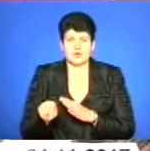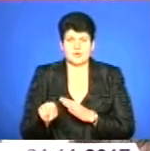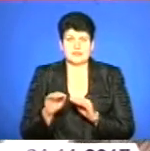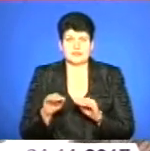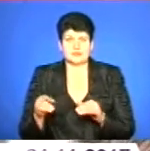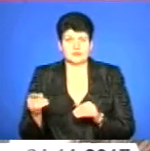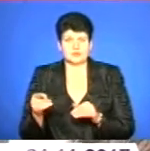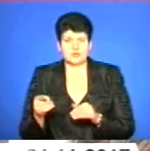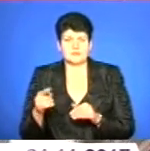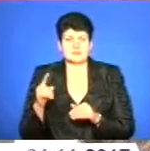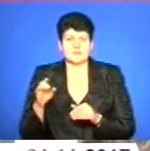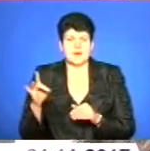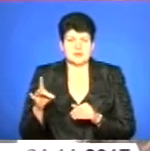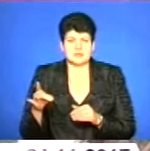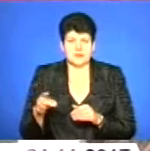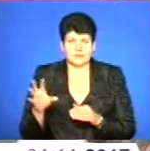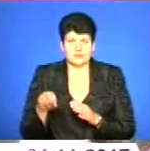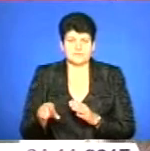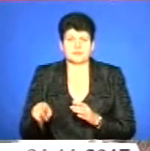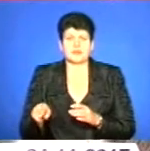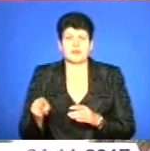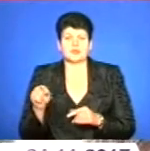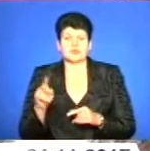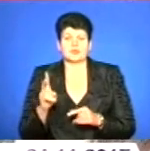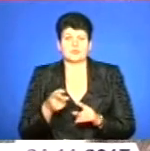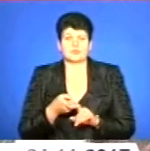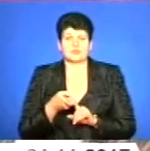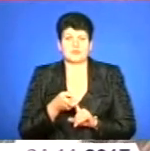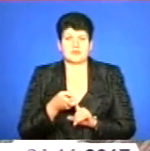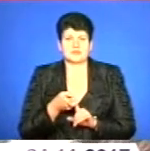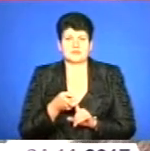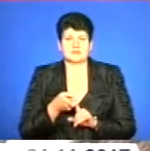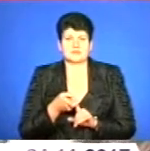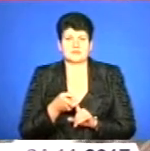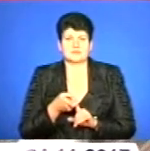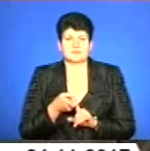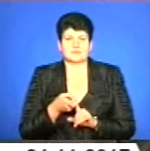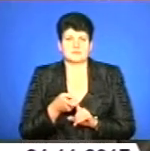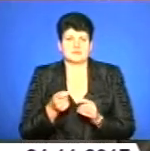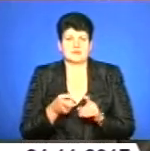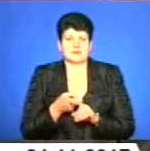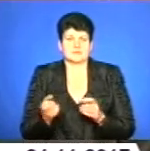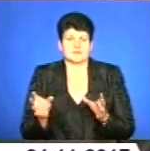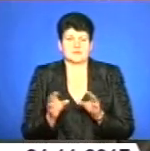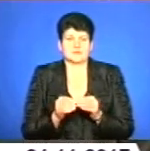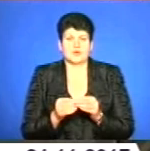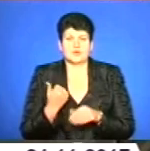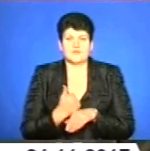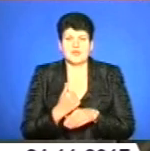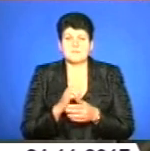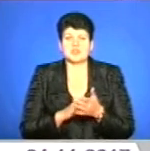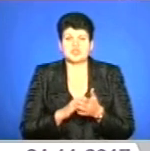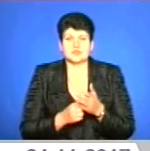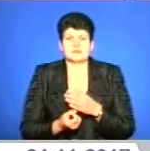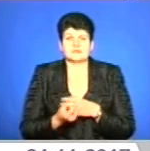мешканці Тернопільського, Збаражського району, відповідно, ті, які були пов'язані десь з одним єдиним джерелом. Головна причина спалахів кору